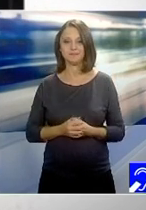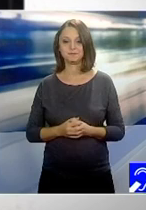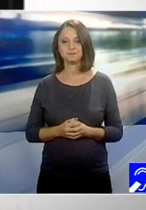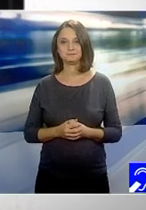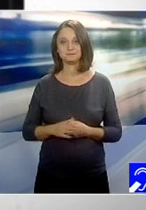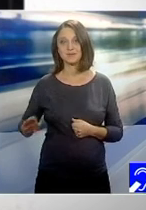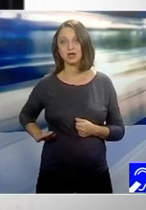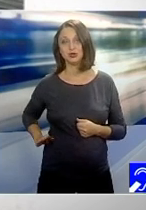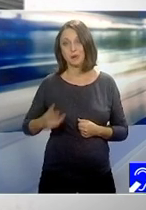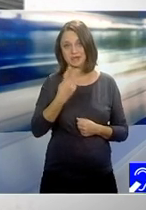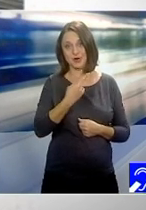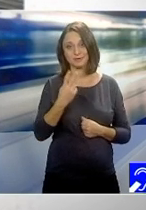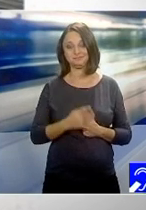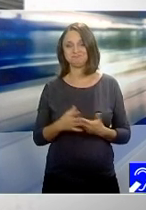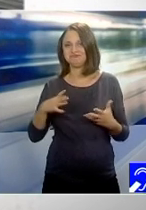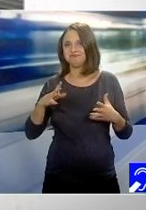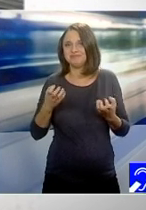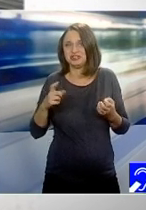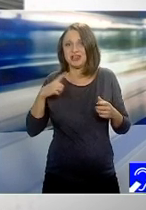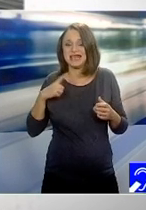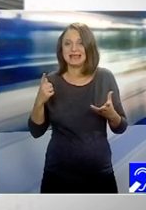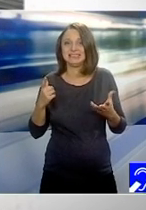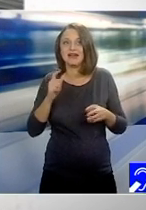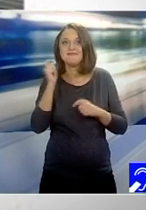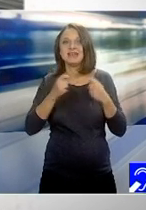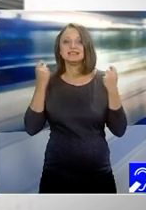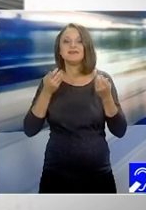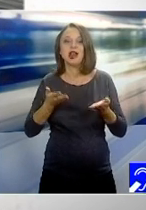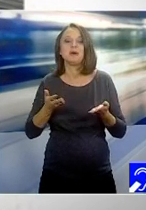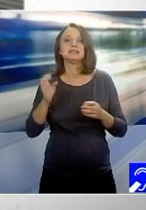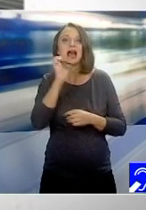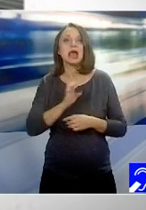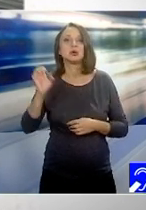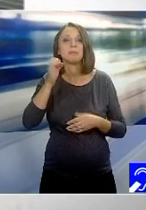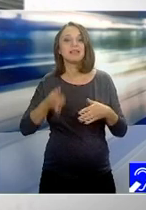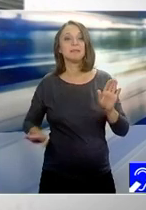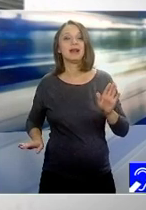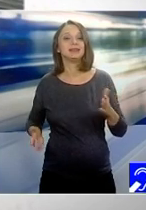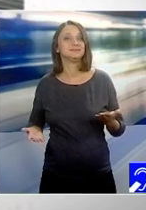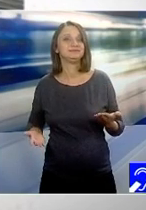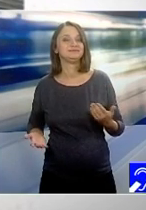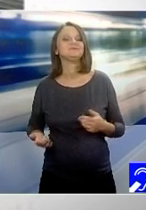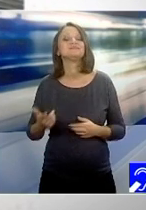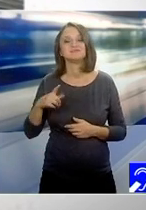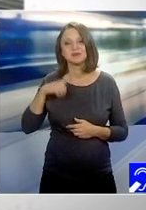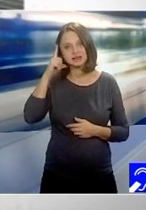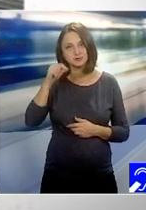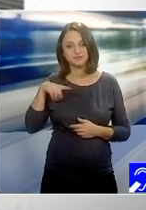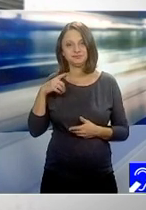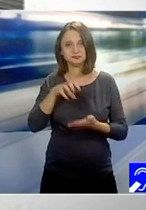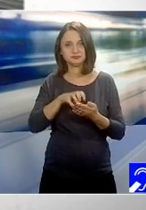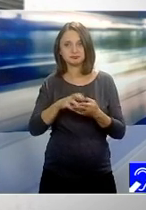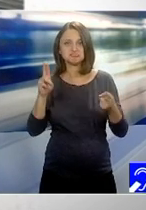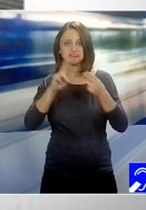Doamnelor, ce este acest festival european de balet? Este o platformă de întâlnire a tuturor celor care